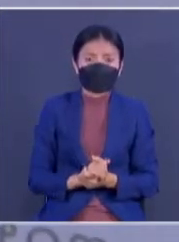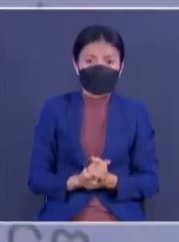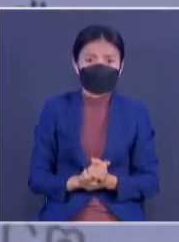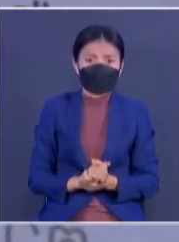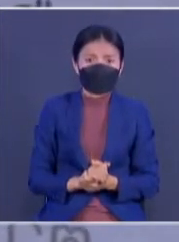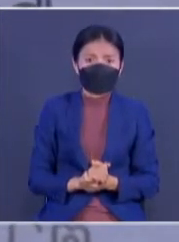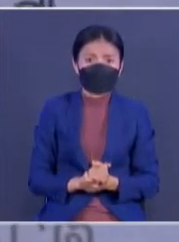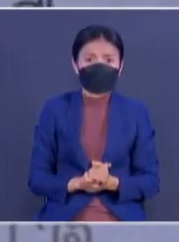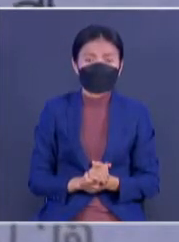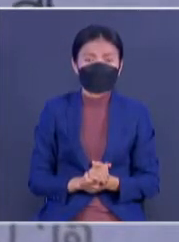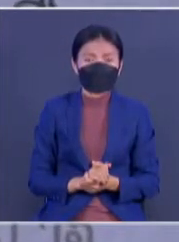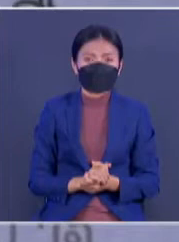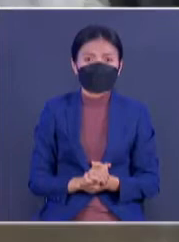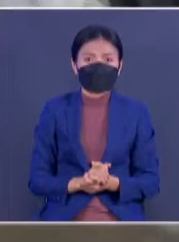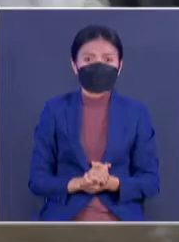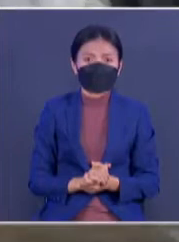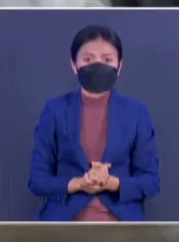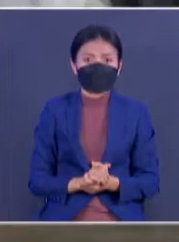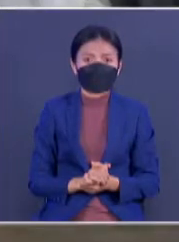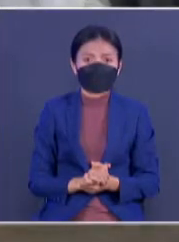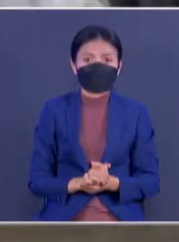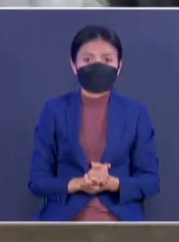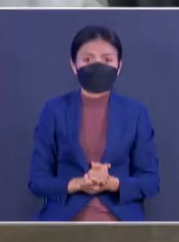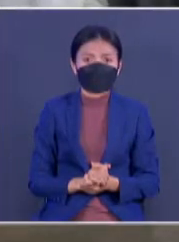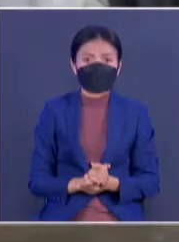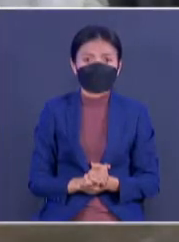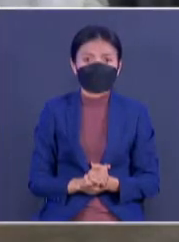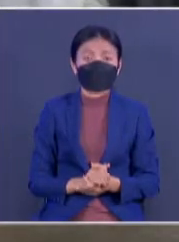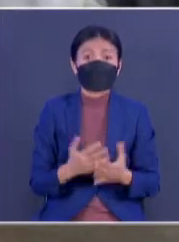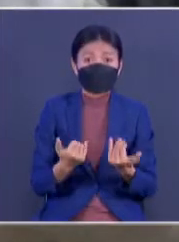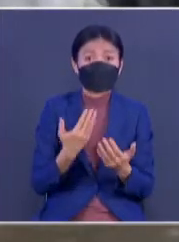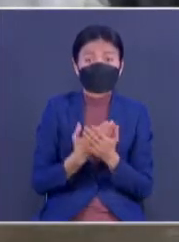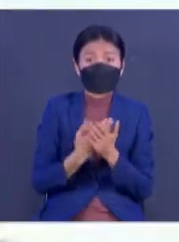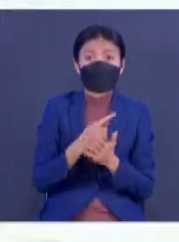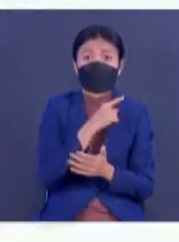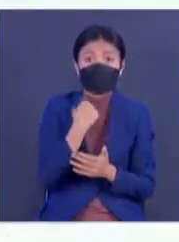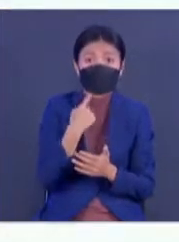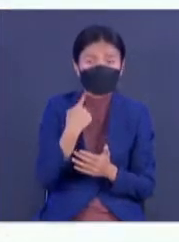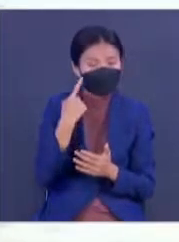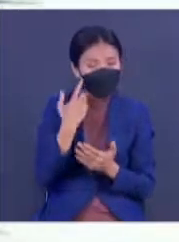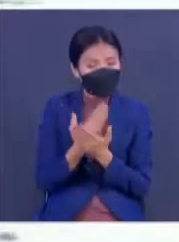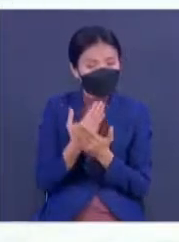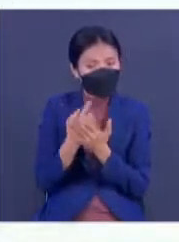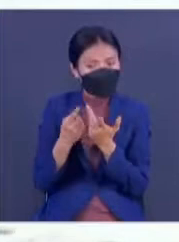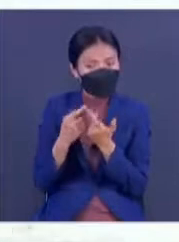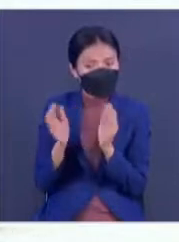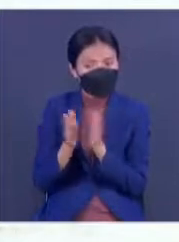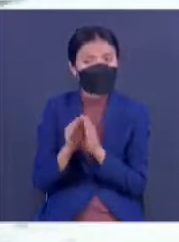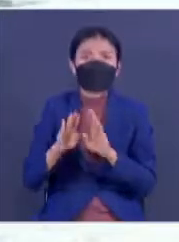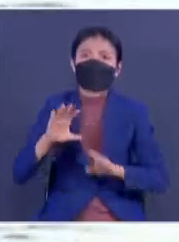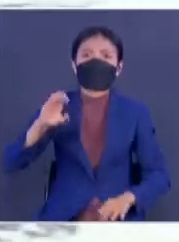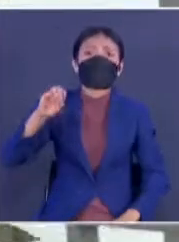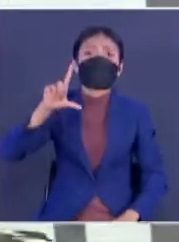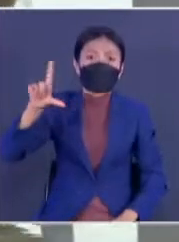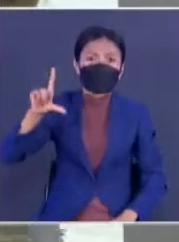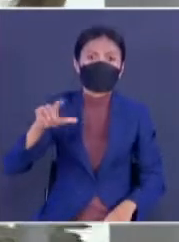ทยังได้ผลกระทบที่ทำให้ตอนนี้ยอดขาดทุนสะสมเนี่ยอยู่ที่ประมาณ50ล้านบาทแล้วนะครับเลยต้องหยุดเดินเรือเ